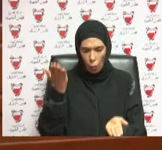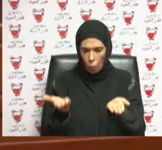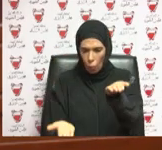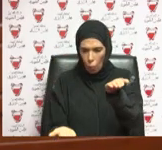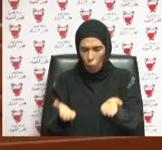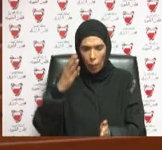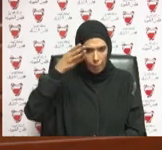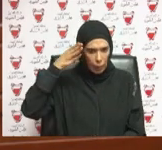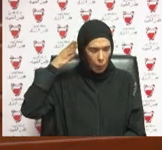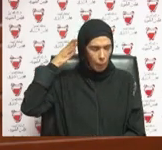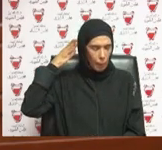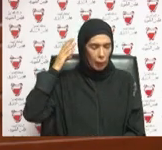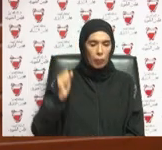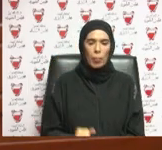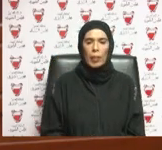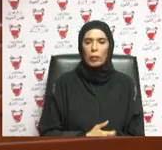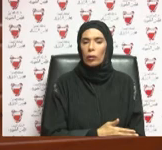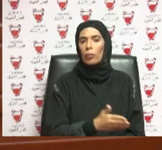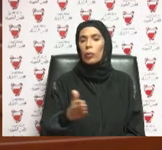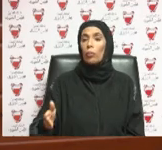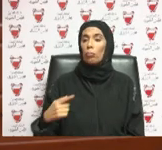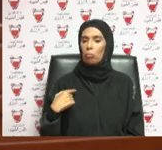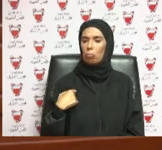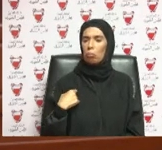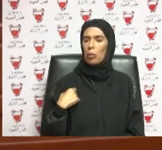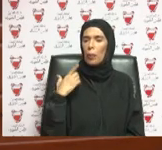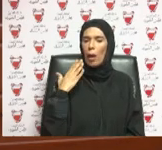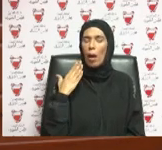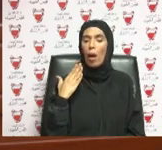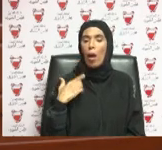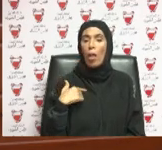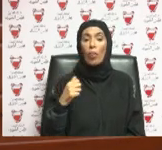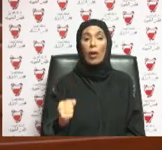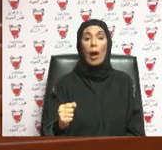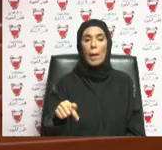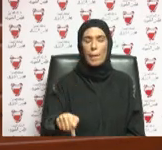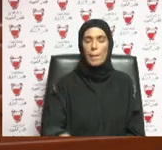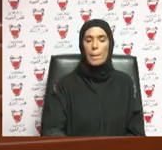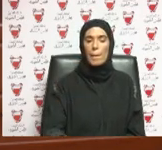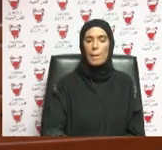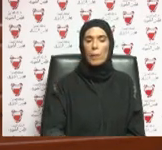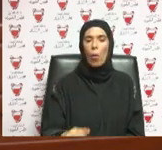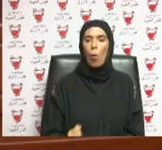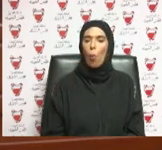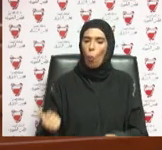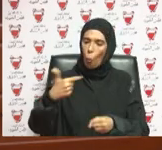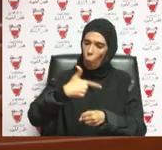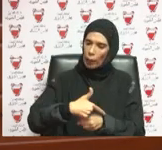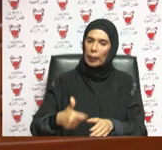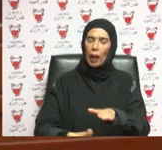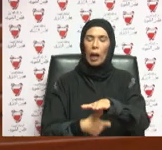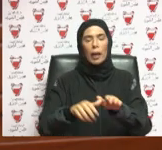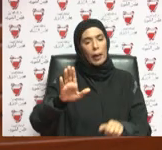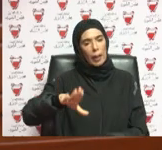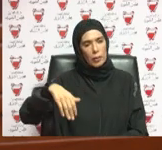وخبرة ورشاد، وكلنا على ثقة بأن صاحب السمو الملكي الأمير سلمان بن حمد آل خليفة